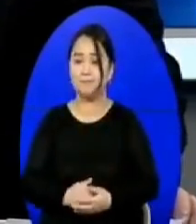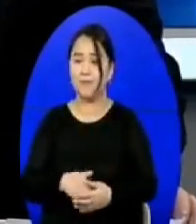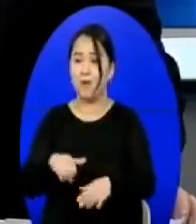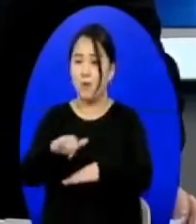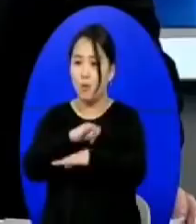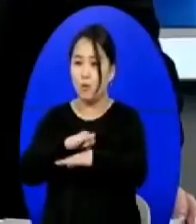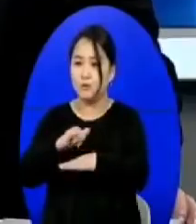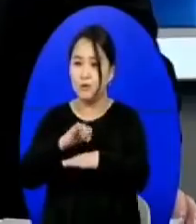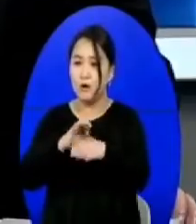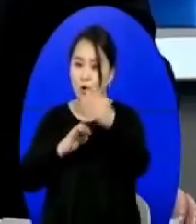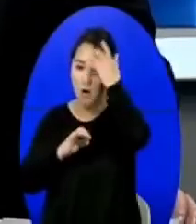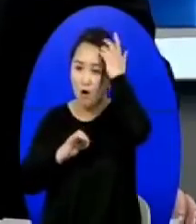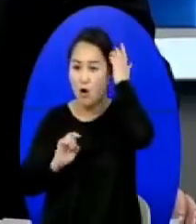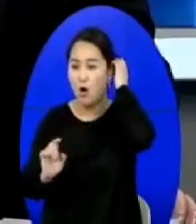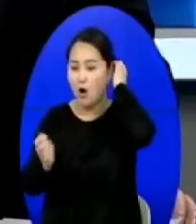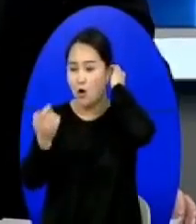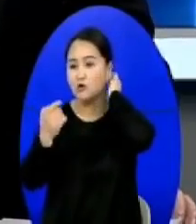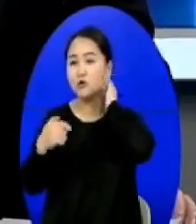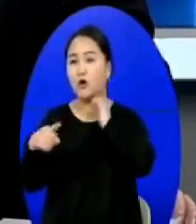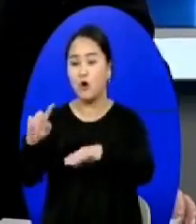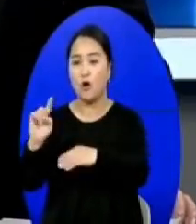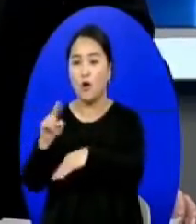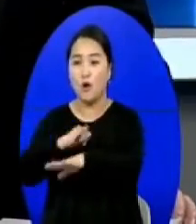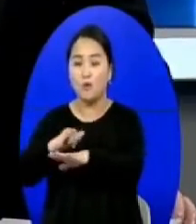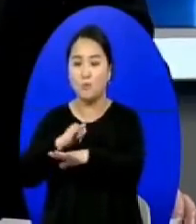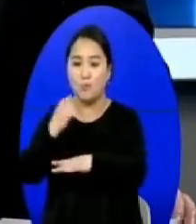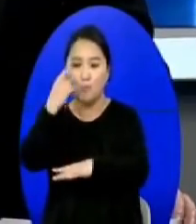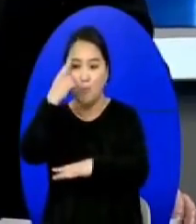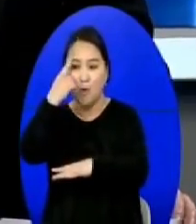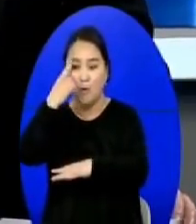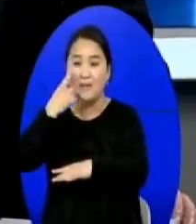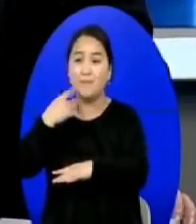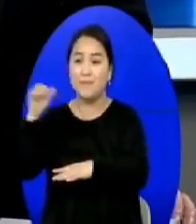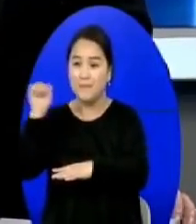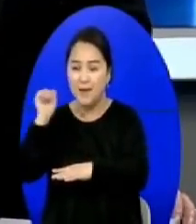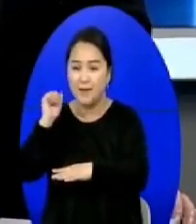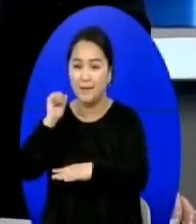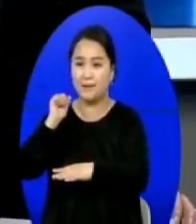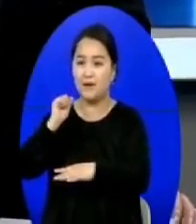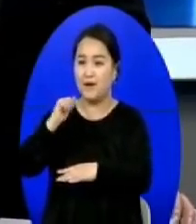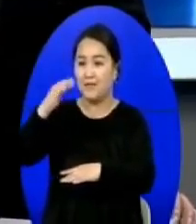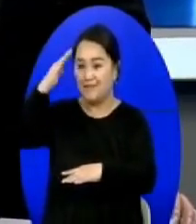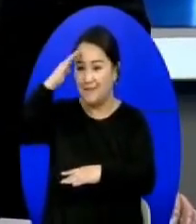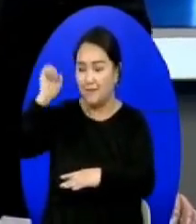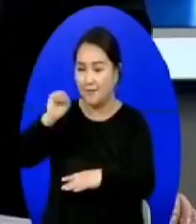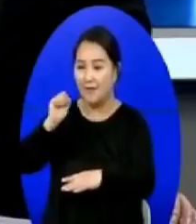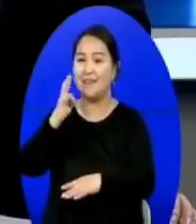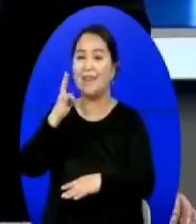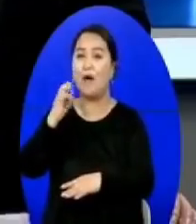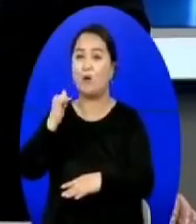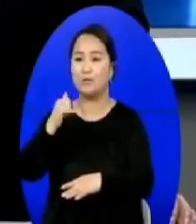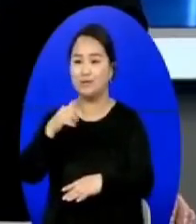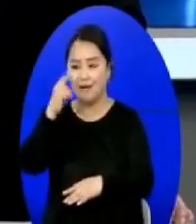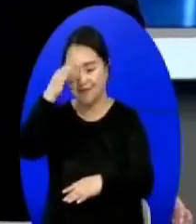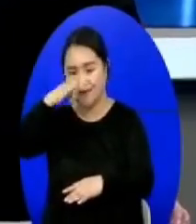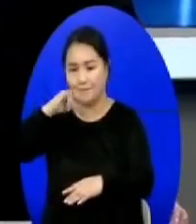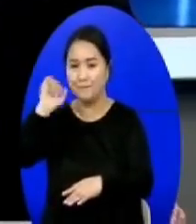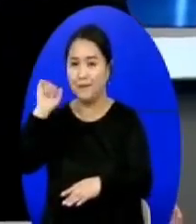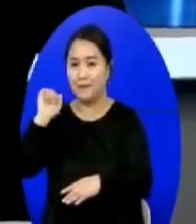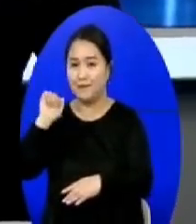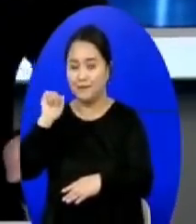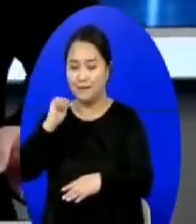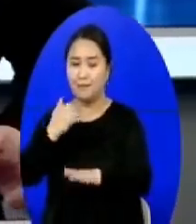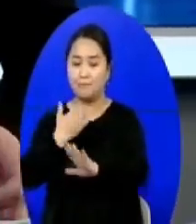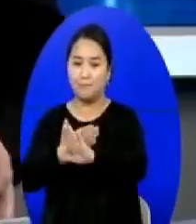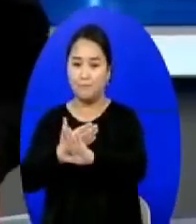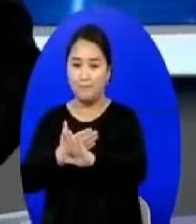Улсын онцгой комиссийн уралдаанаар олон улсын эмэгтэйчүүдийн өдөр, Монгол цэргийн өдөр, Наурызын баярыг тэмдэглэхгүй байх шийдвэр гаргажээ. Эдгээр